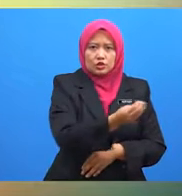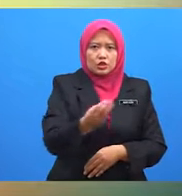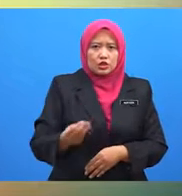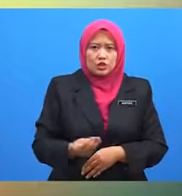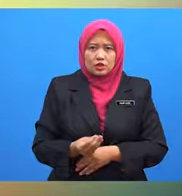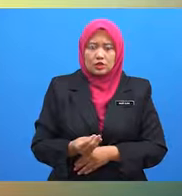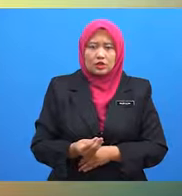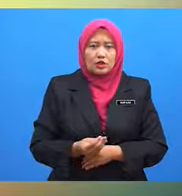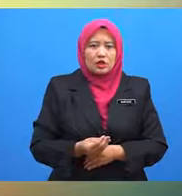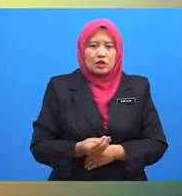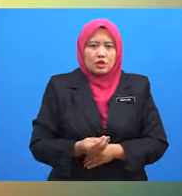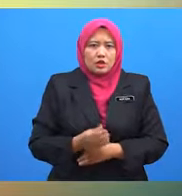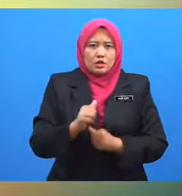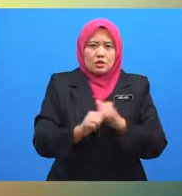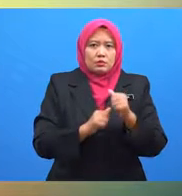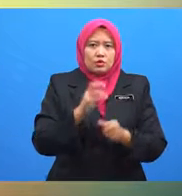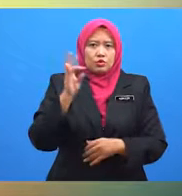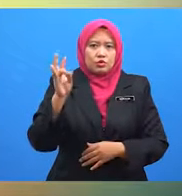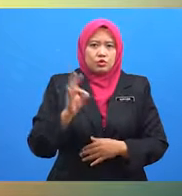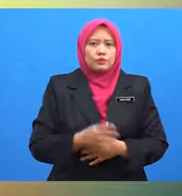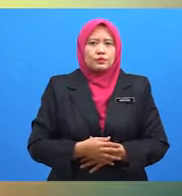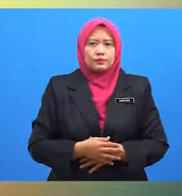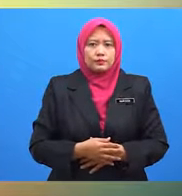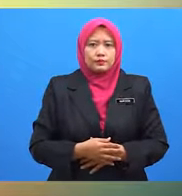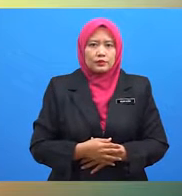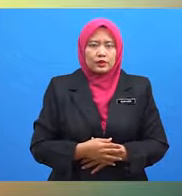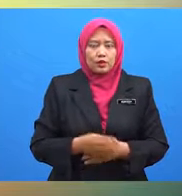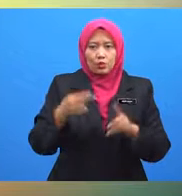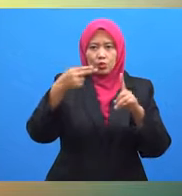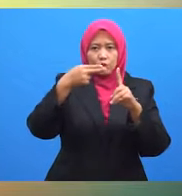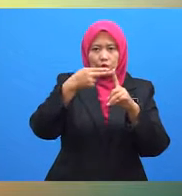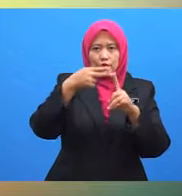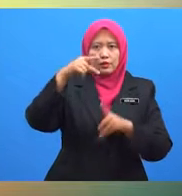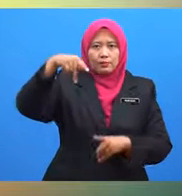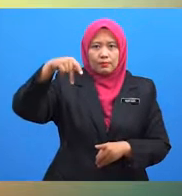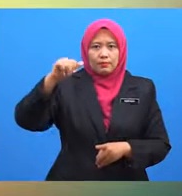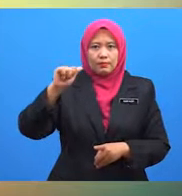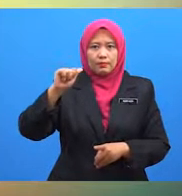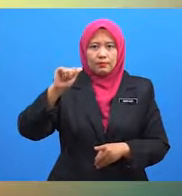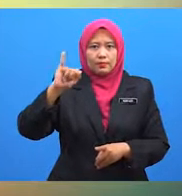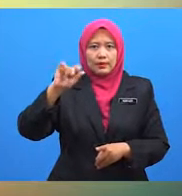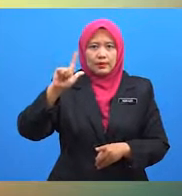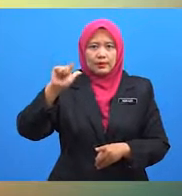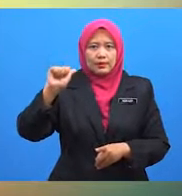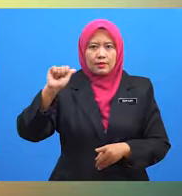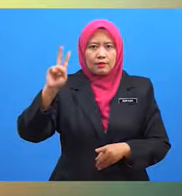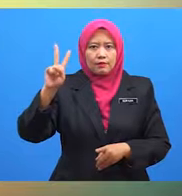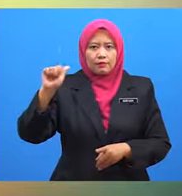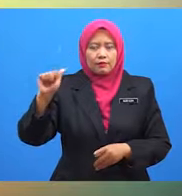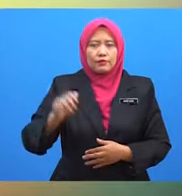dan membuktikan kewujudan bahasa Melayu kuno. Batu-batu bersurat itu